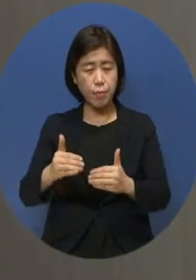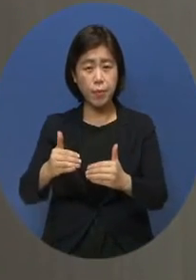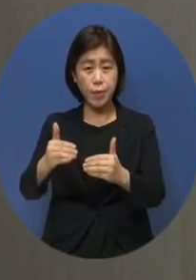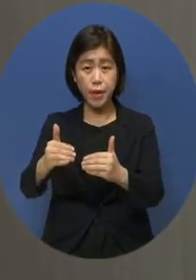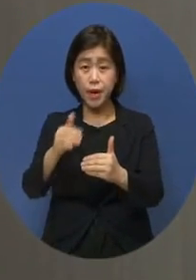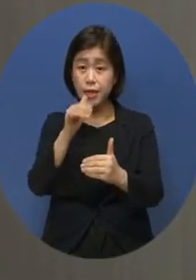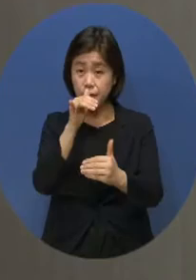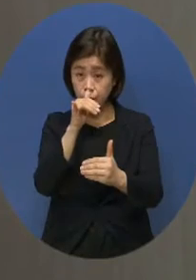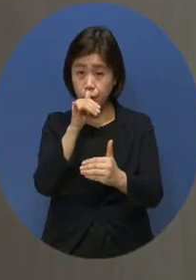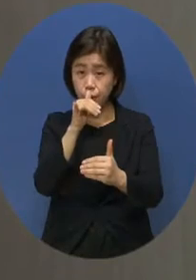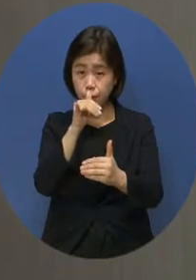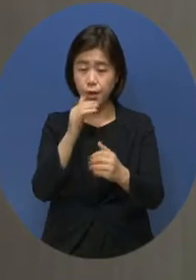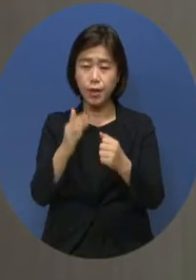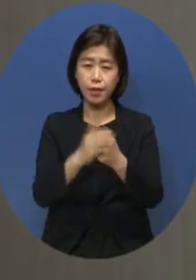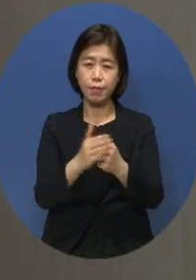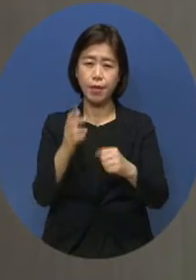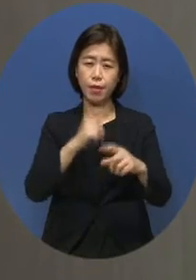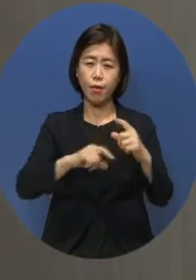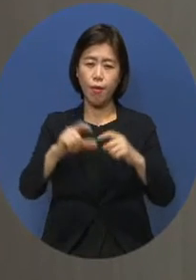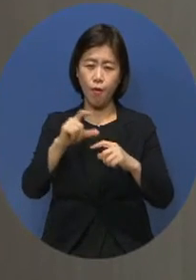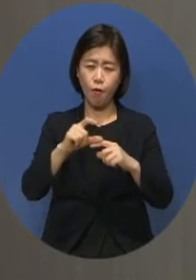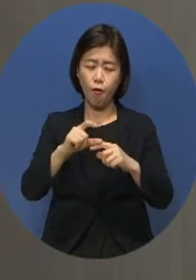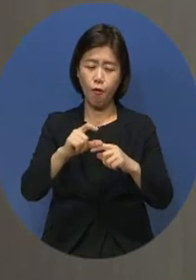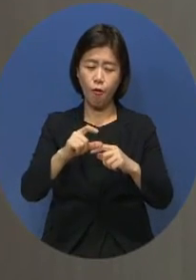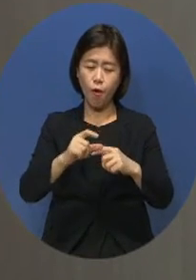수순에 있다 보니까 더더욱 뭔가